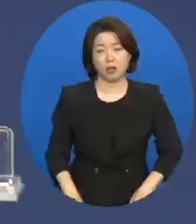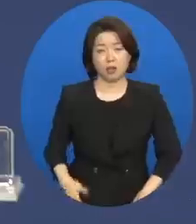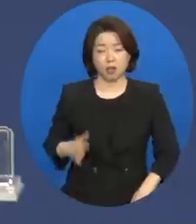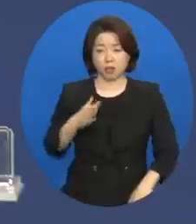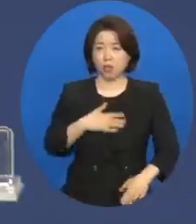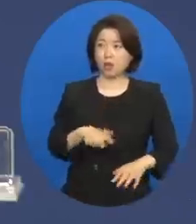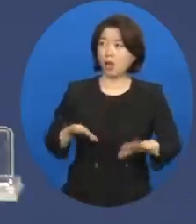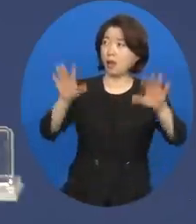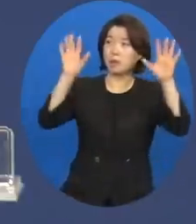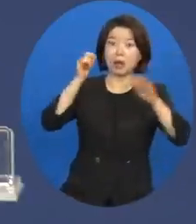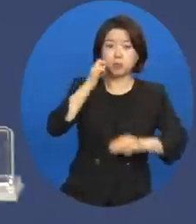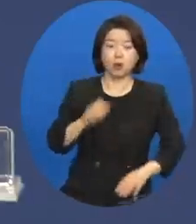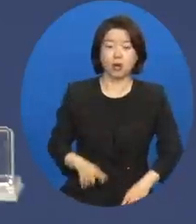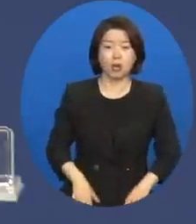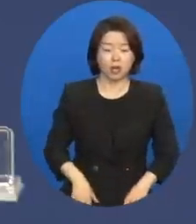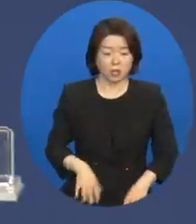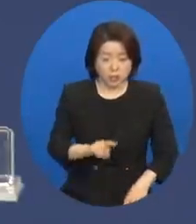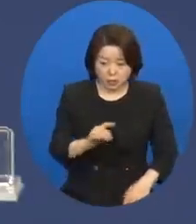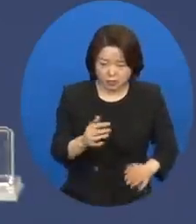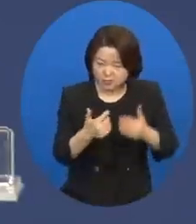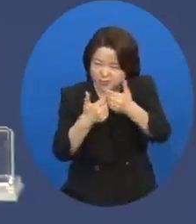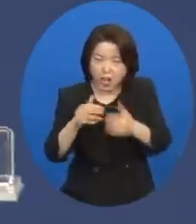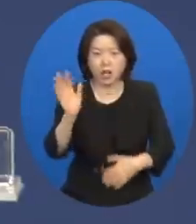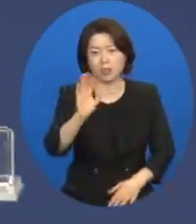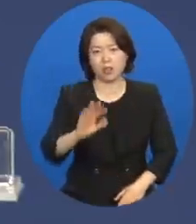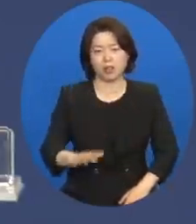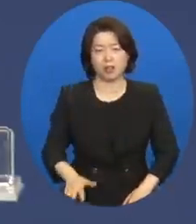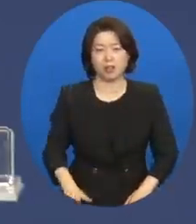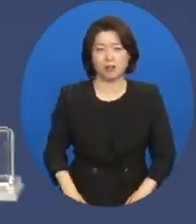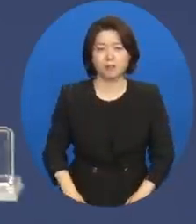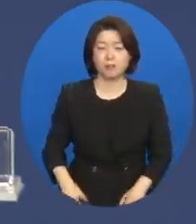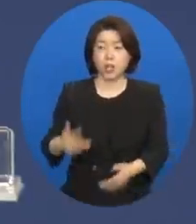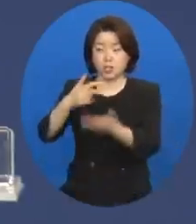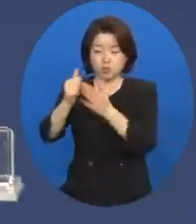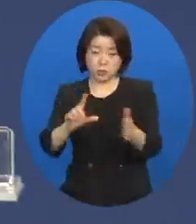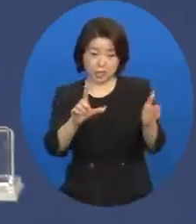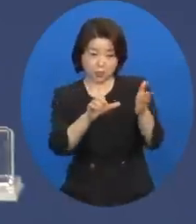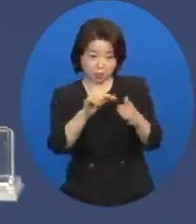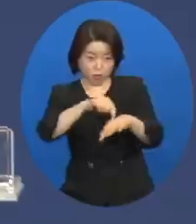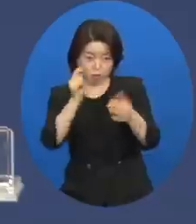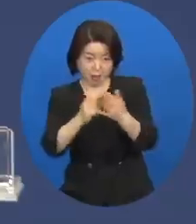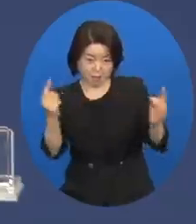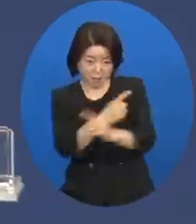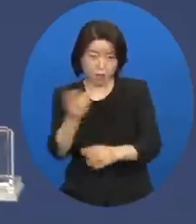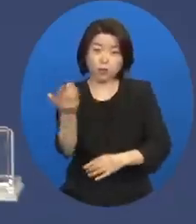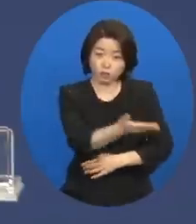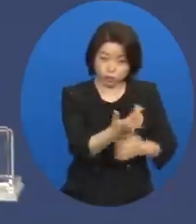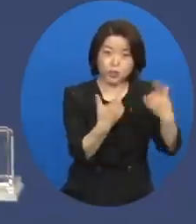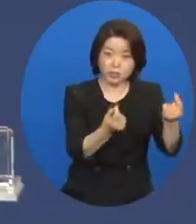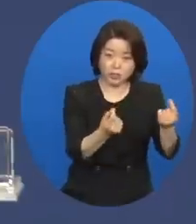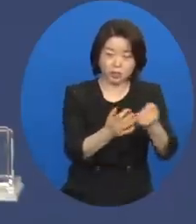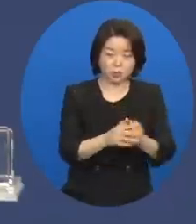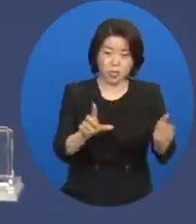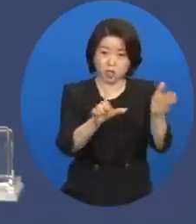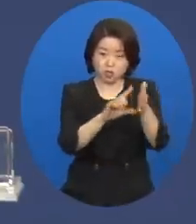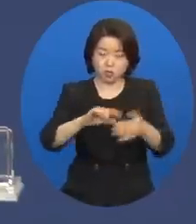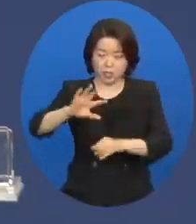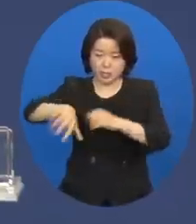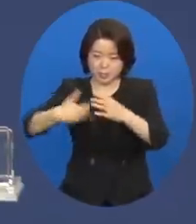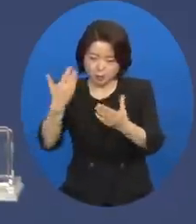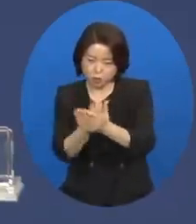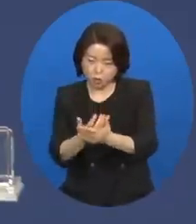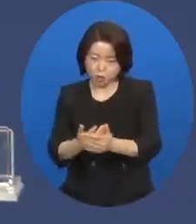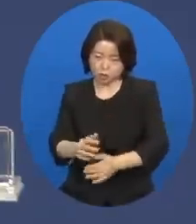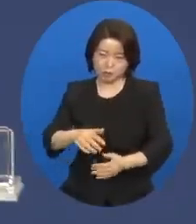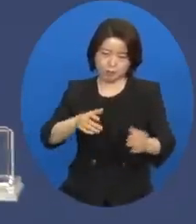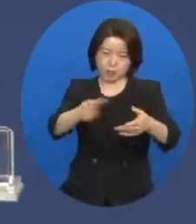할 수가 없으니까요. 그래서 주님께서 그 루터의 심령을 뒤집어서 그를 종교 개혁의 기수가 되게